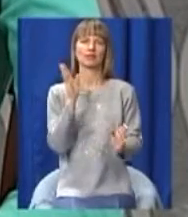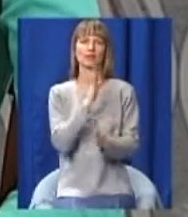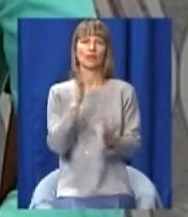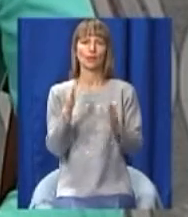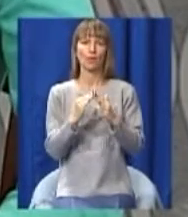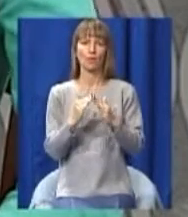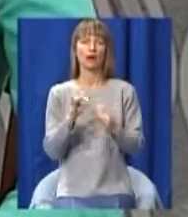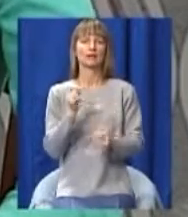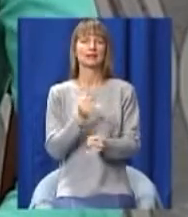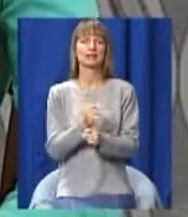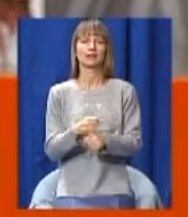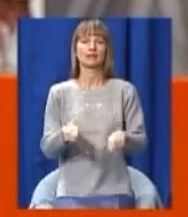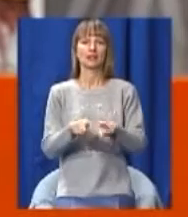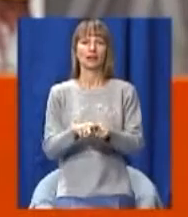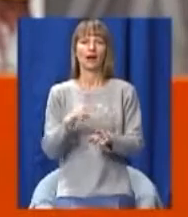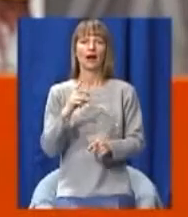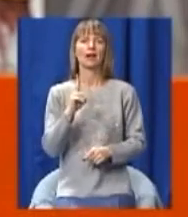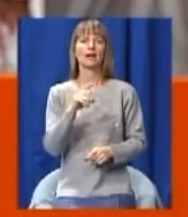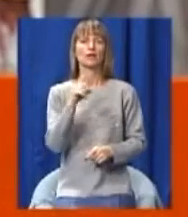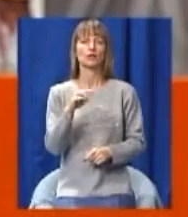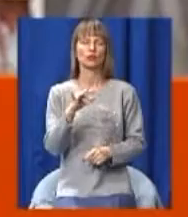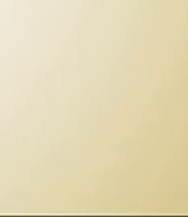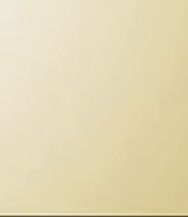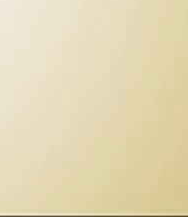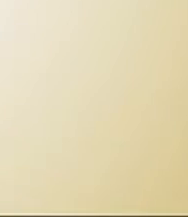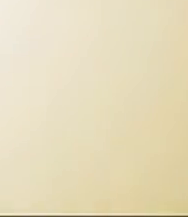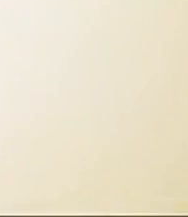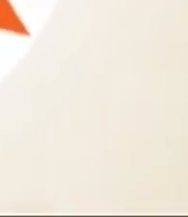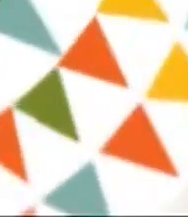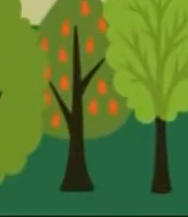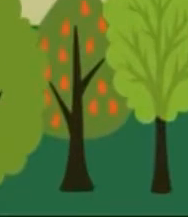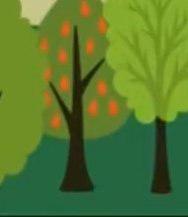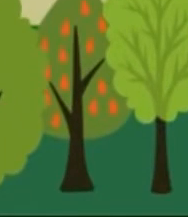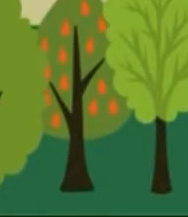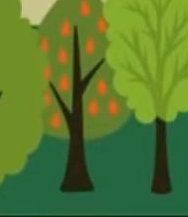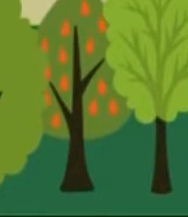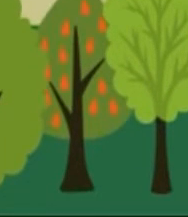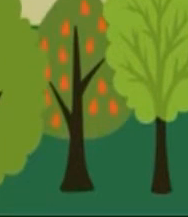атмосферу вдома і створюють таку екзотику, власне, в твоєму будинку.